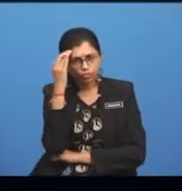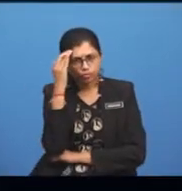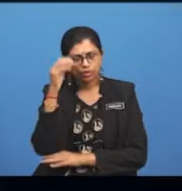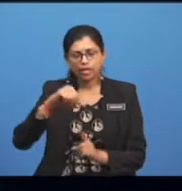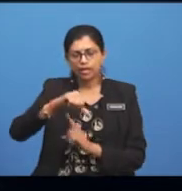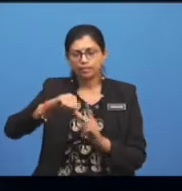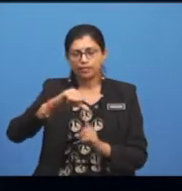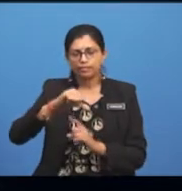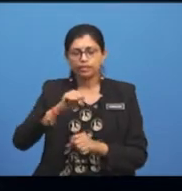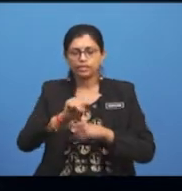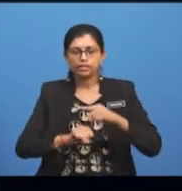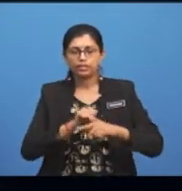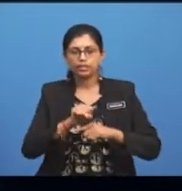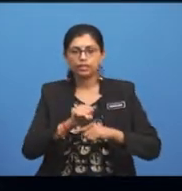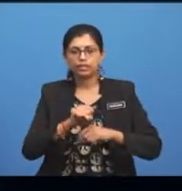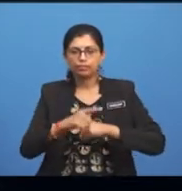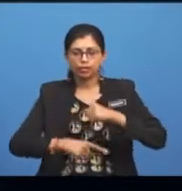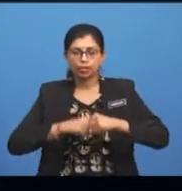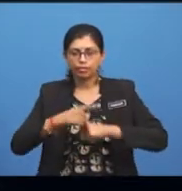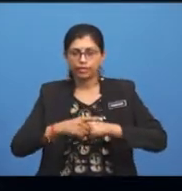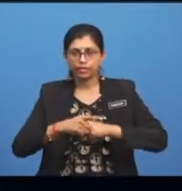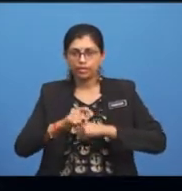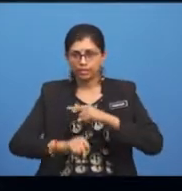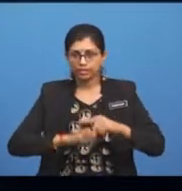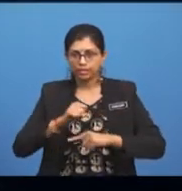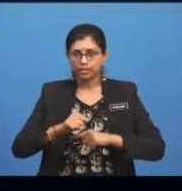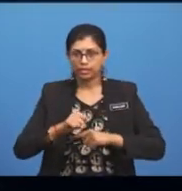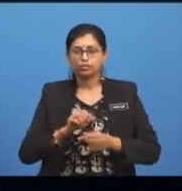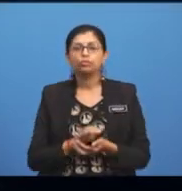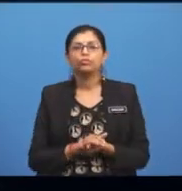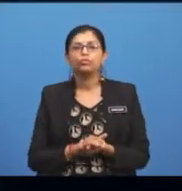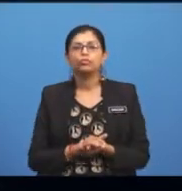apabila satelit mengorbit, satelit tersebut akan mempunyai tempoh tertentu?